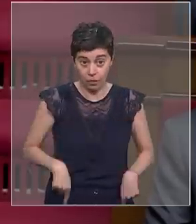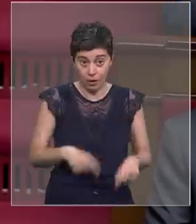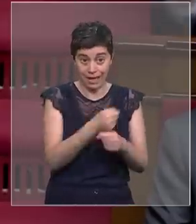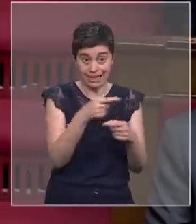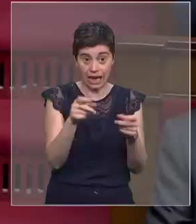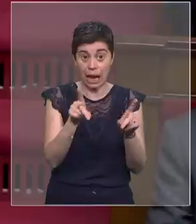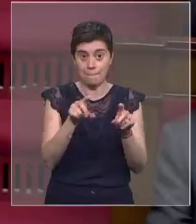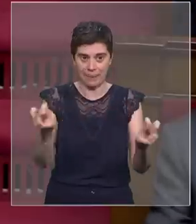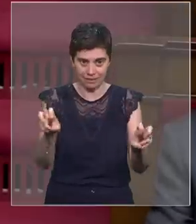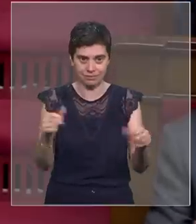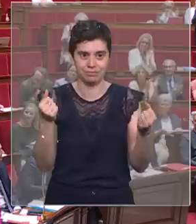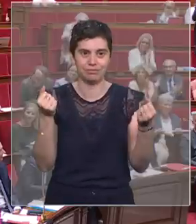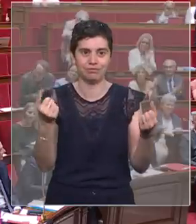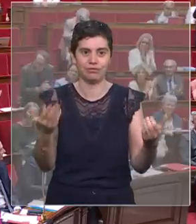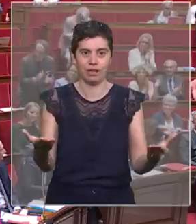Marulu.